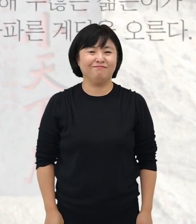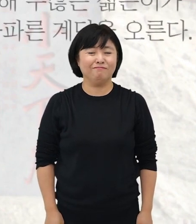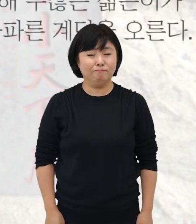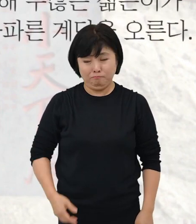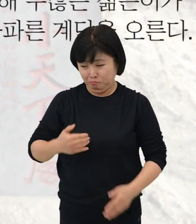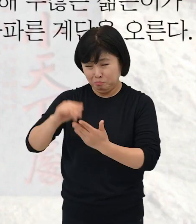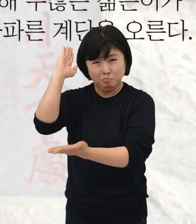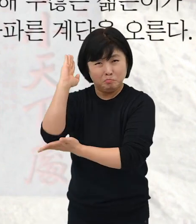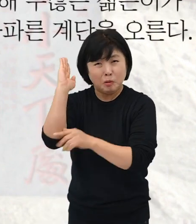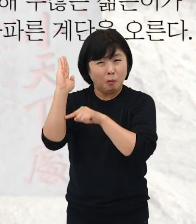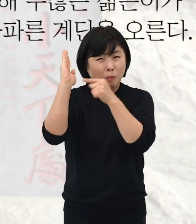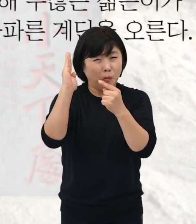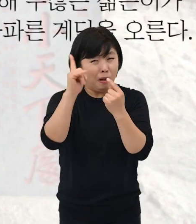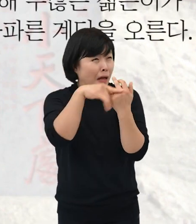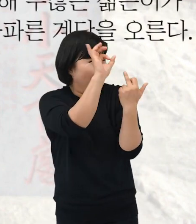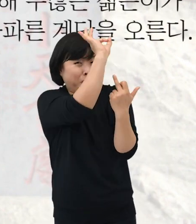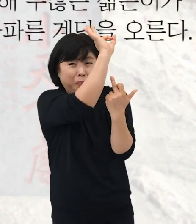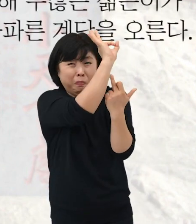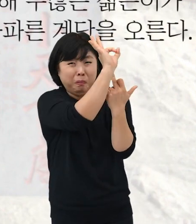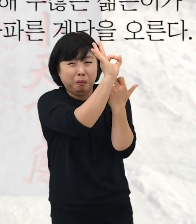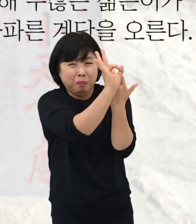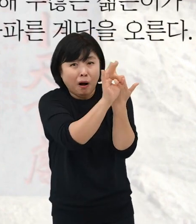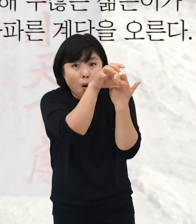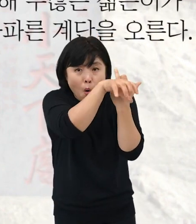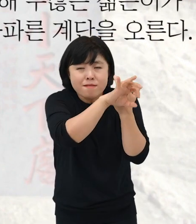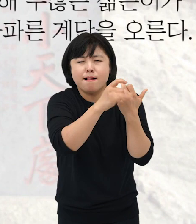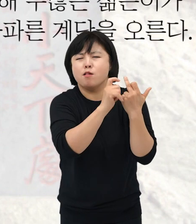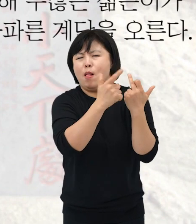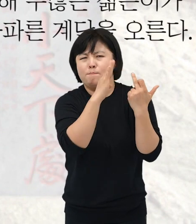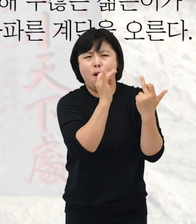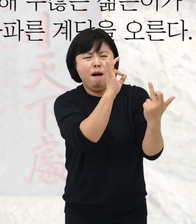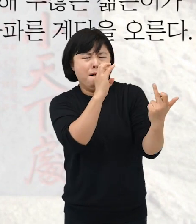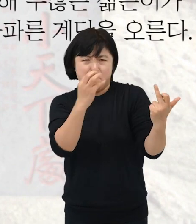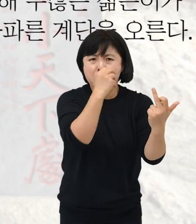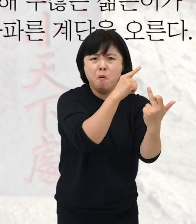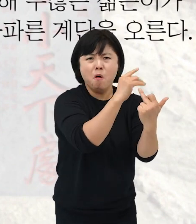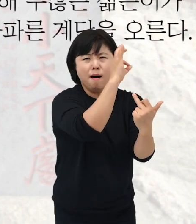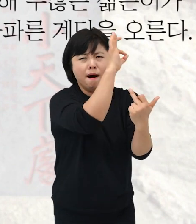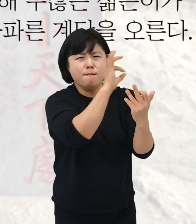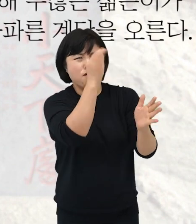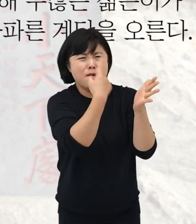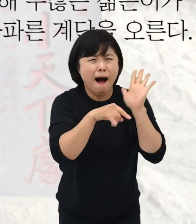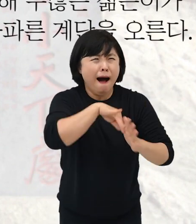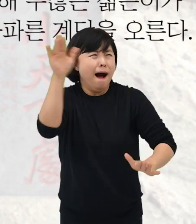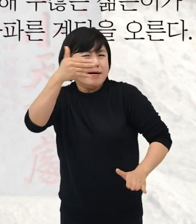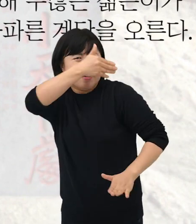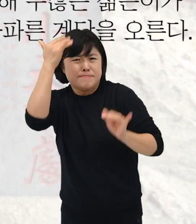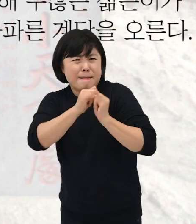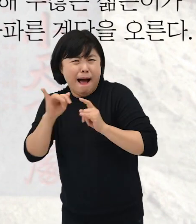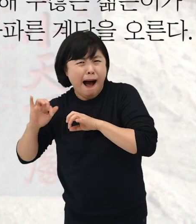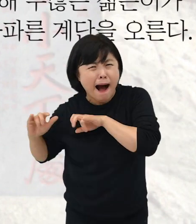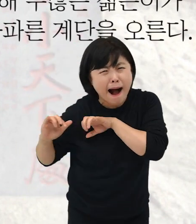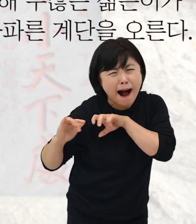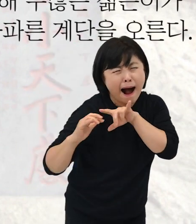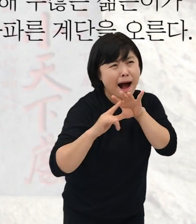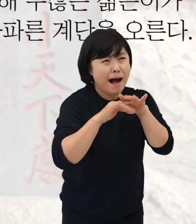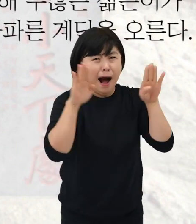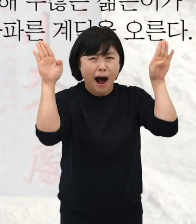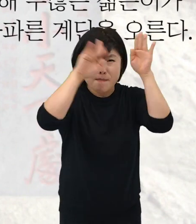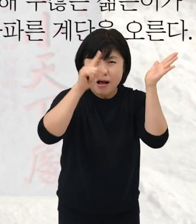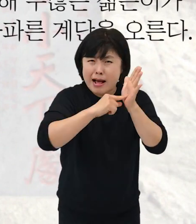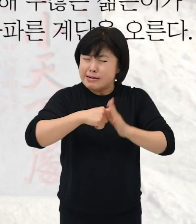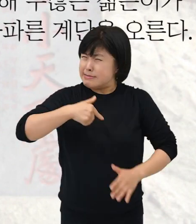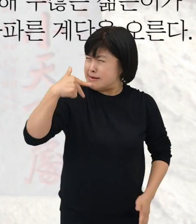이 비석 옆에 일출을 감상하는 일관봉이 있다. 태산의 일출을 보기 위해 수많은 젊은이가 한밤중 7천여